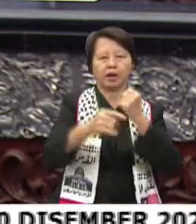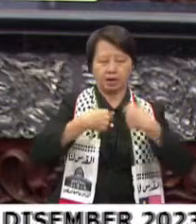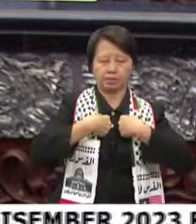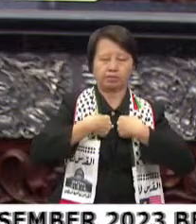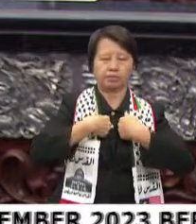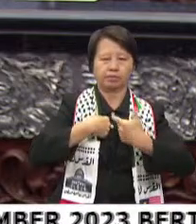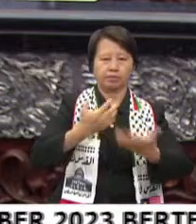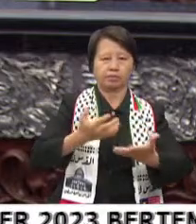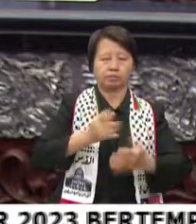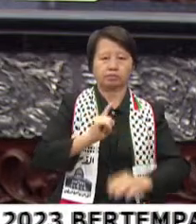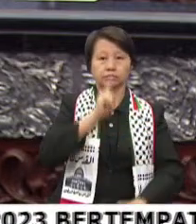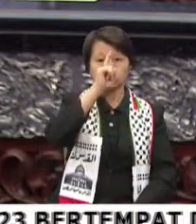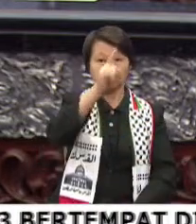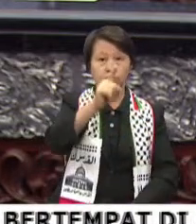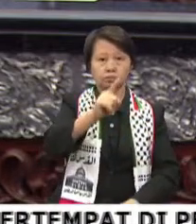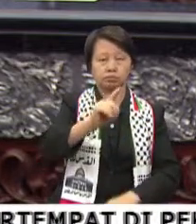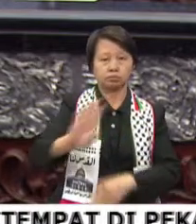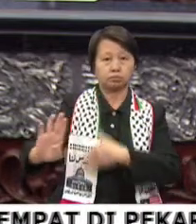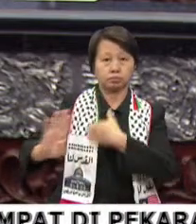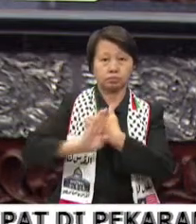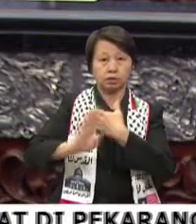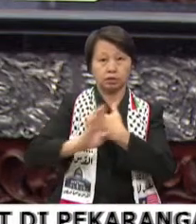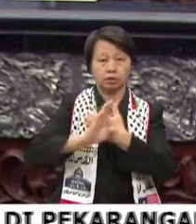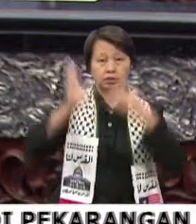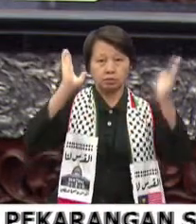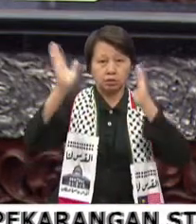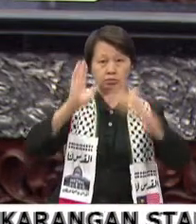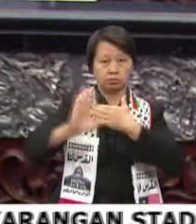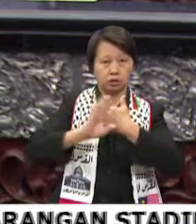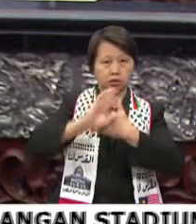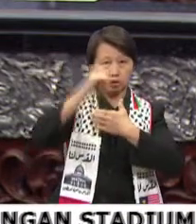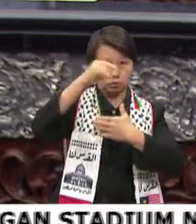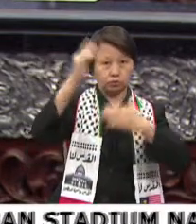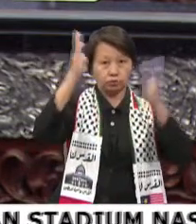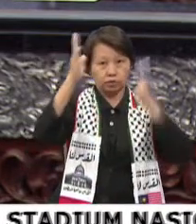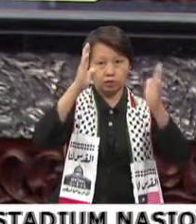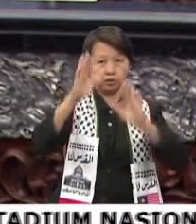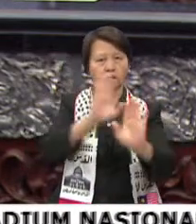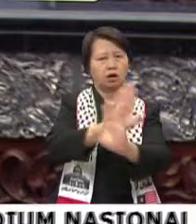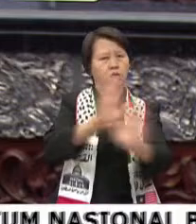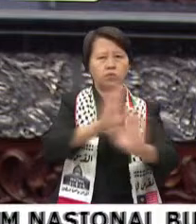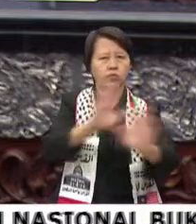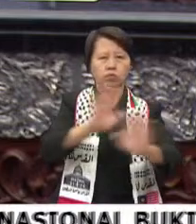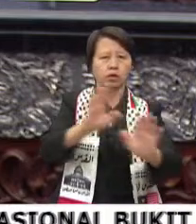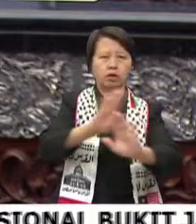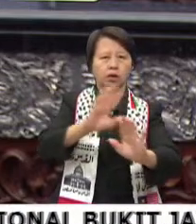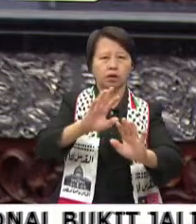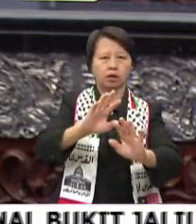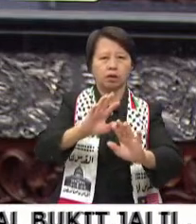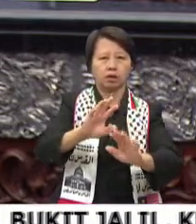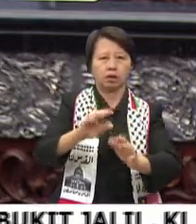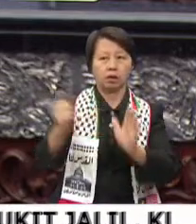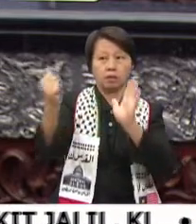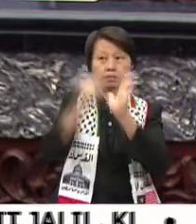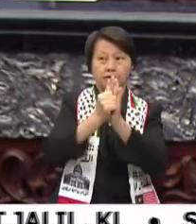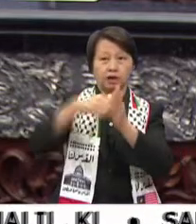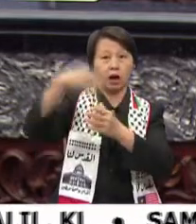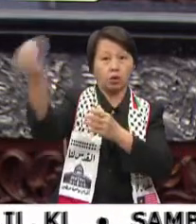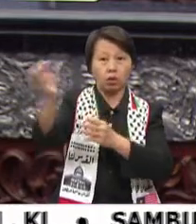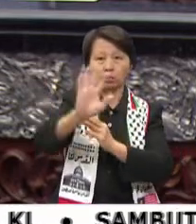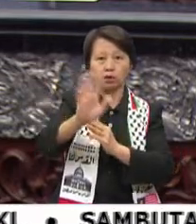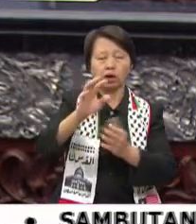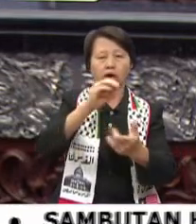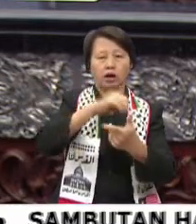berkempen sebenarnya ancaman kepada negara ialah bukan ancaman penjajah luar ataupun